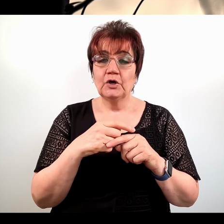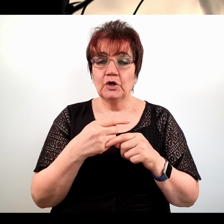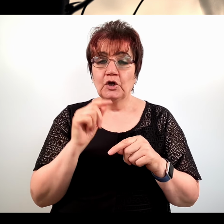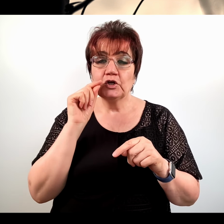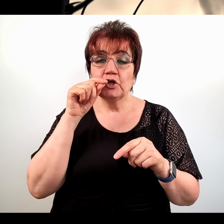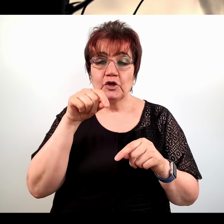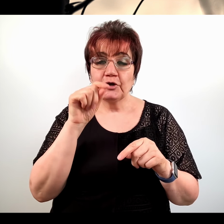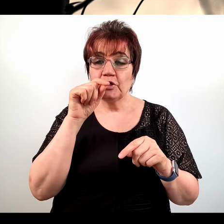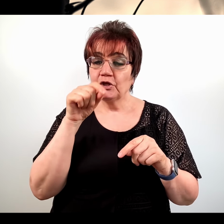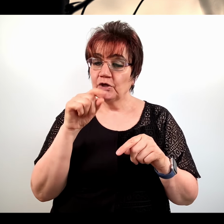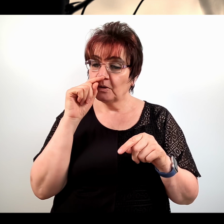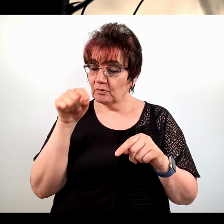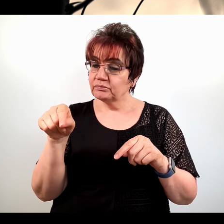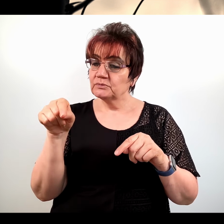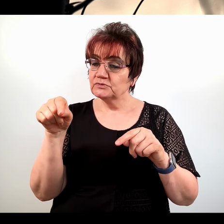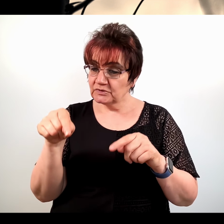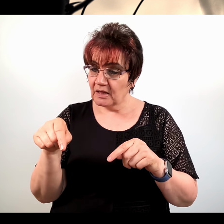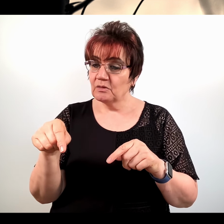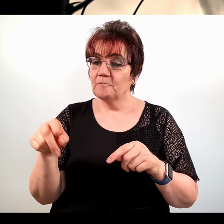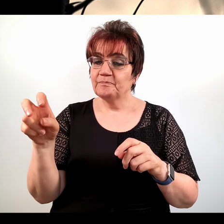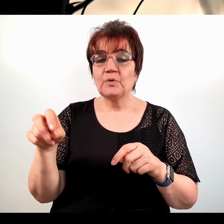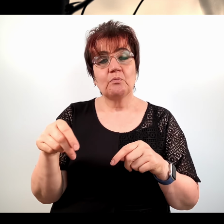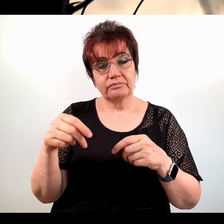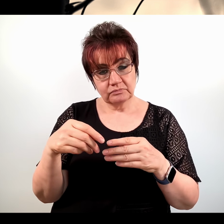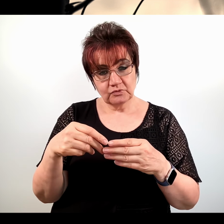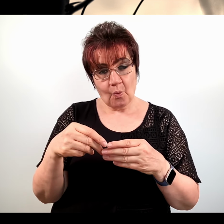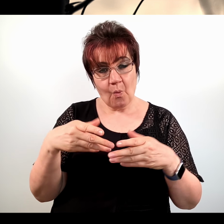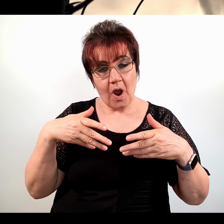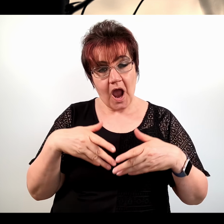vom Grab hinab und verließ den Friedhof.